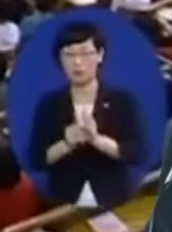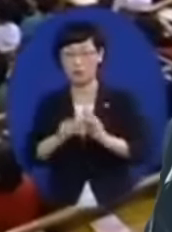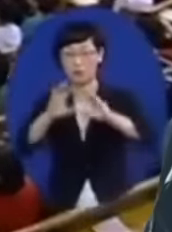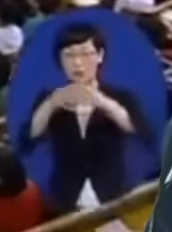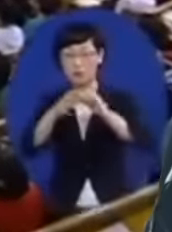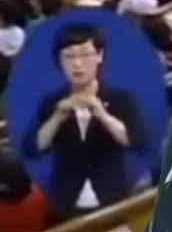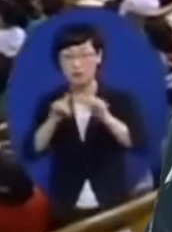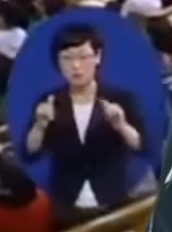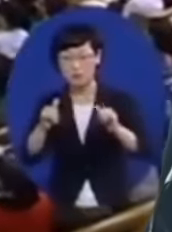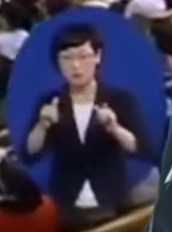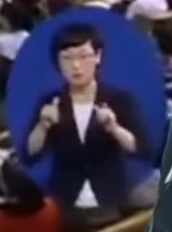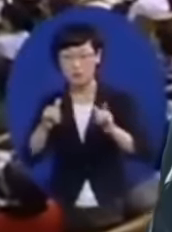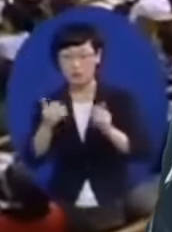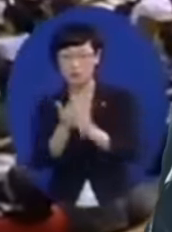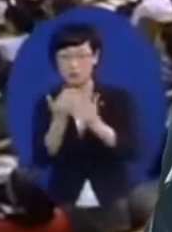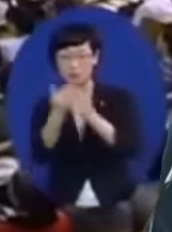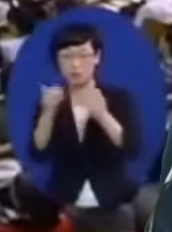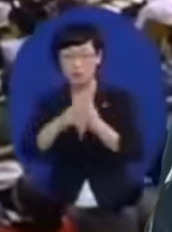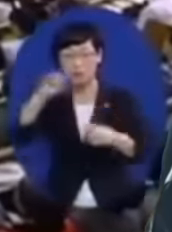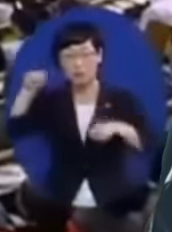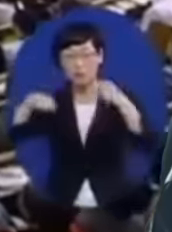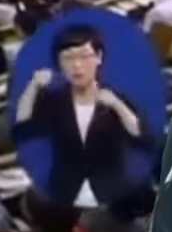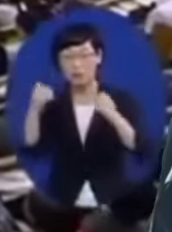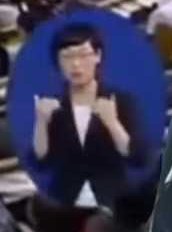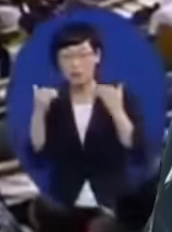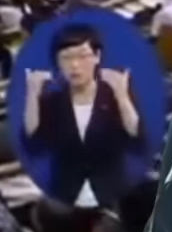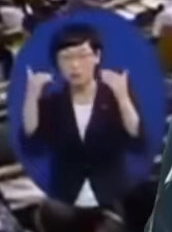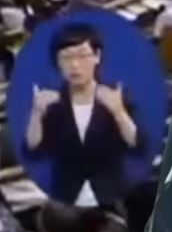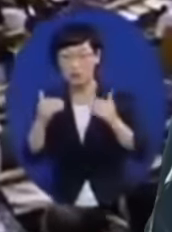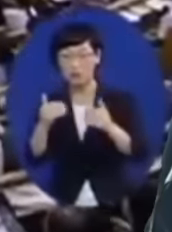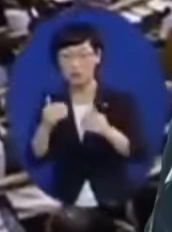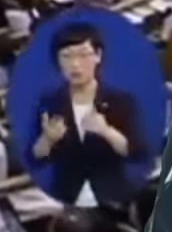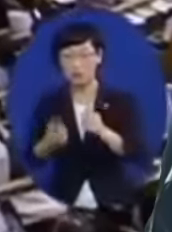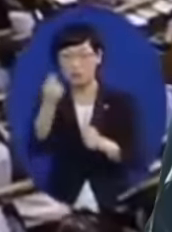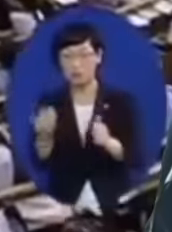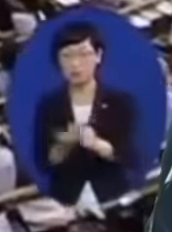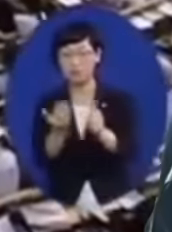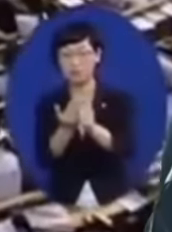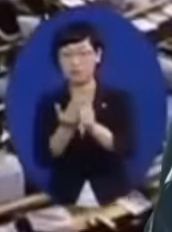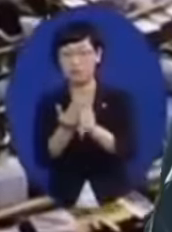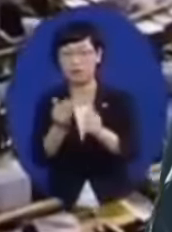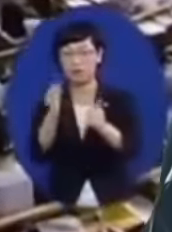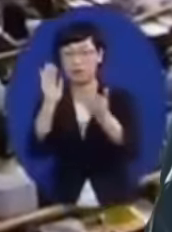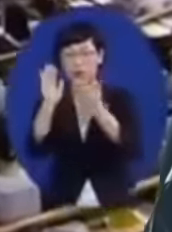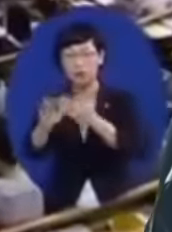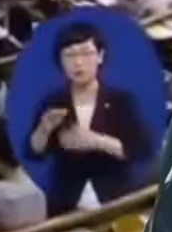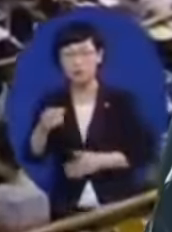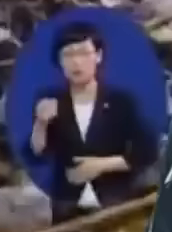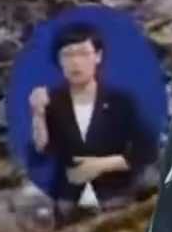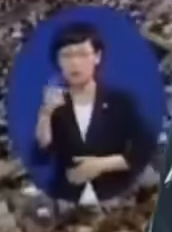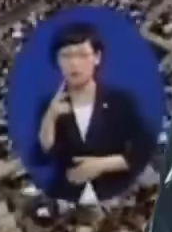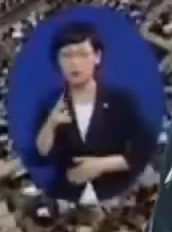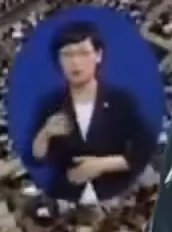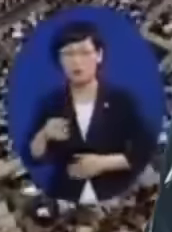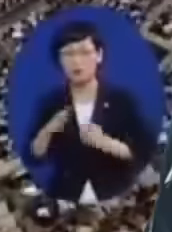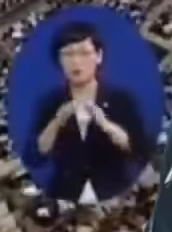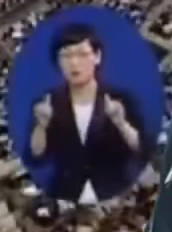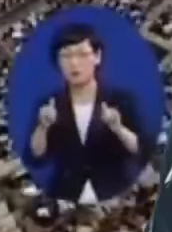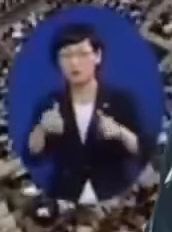동식물의 성장을 조작하여 필요한 양식의 문제를 해결해 줄 수 있을 것이라는 기대를 갖게